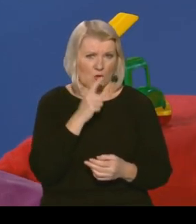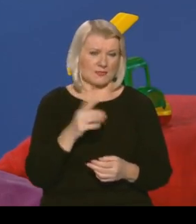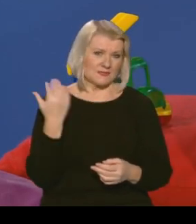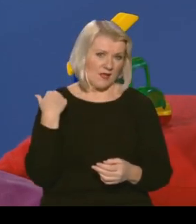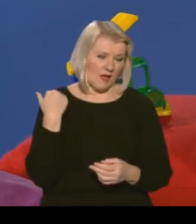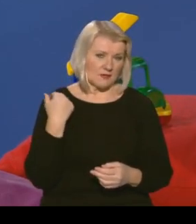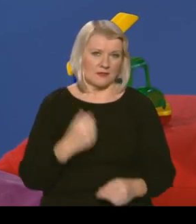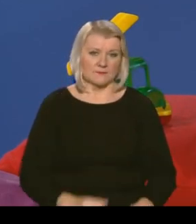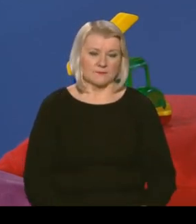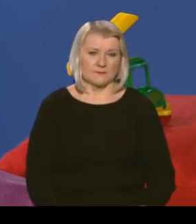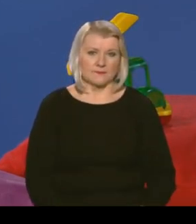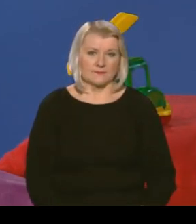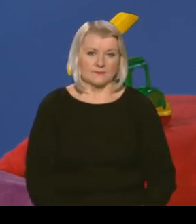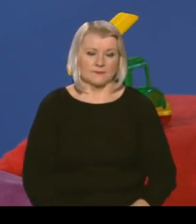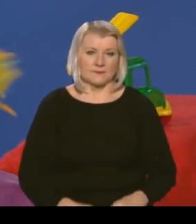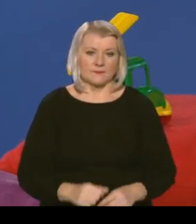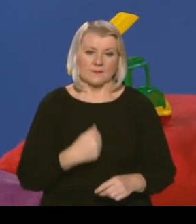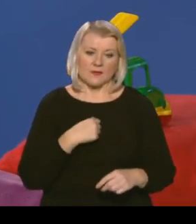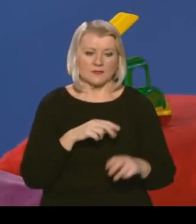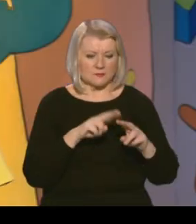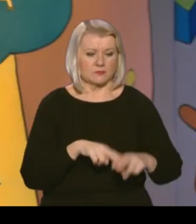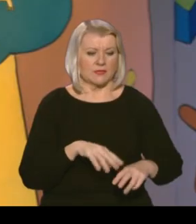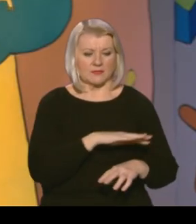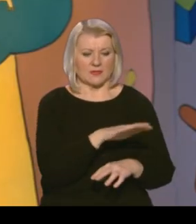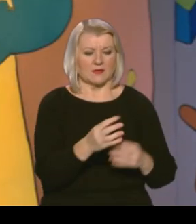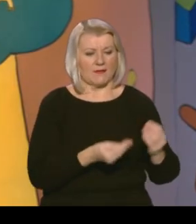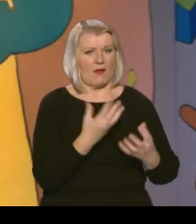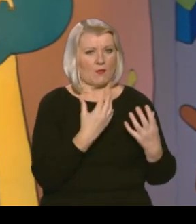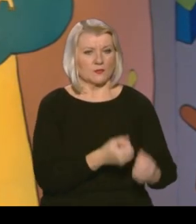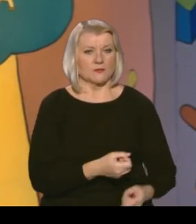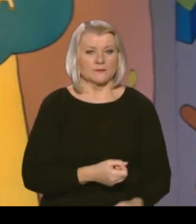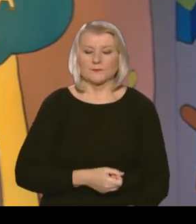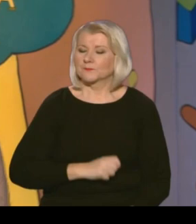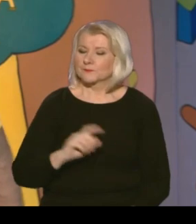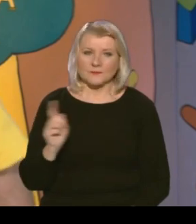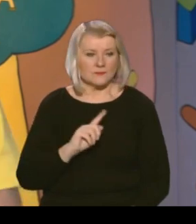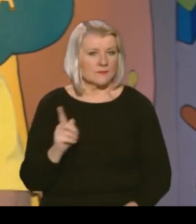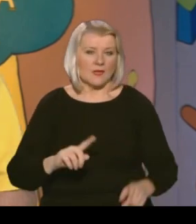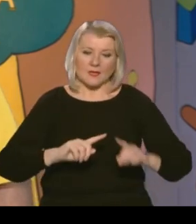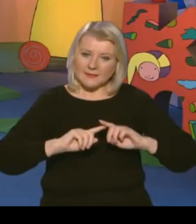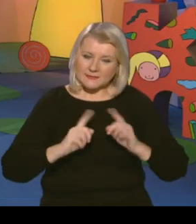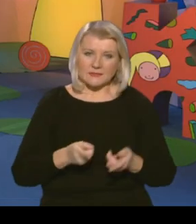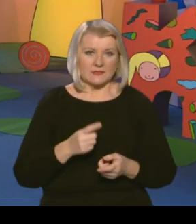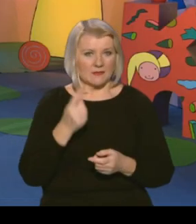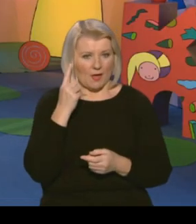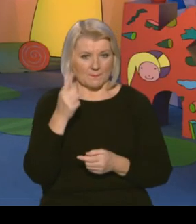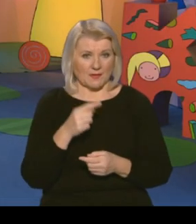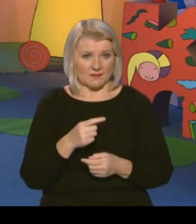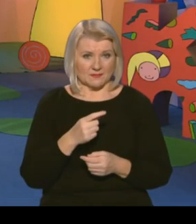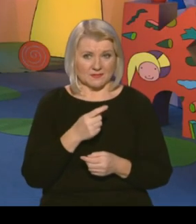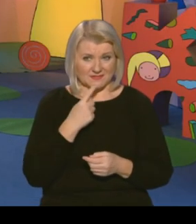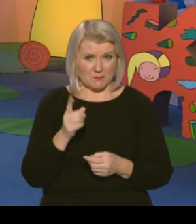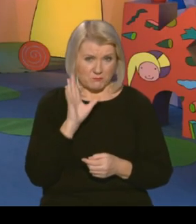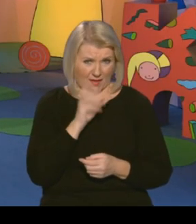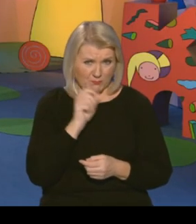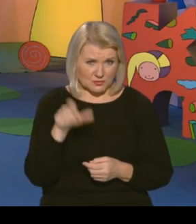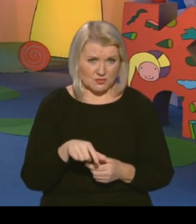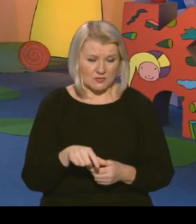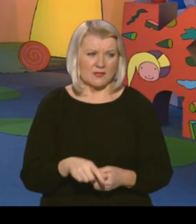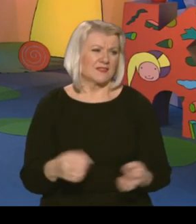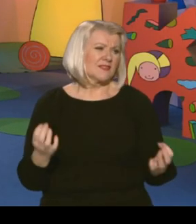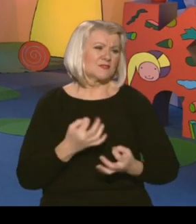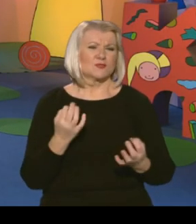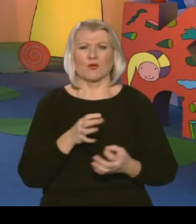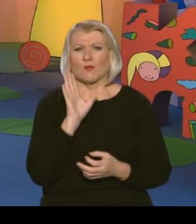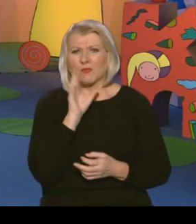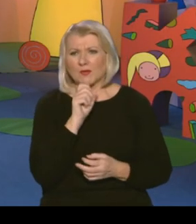A my ostatní si budeme hrát s autičky. Já mám jiný nápad, Františku. Co, budeš babička? Jaká babička?